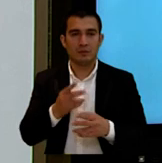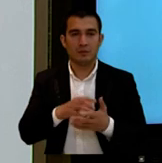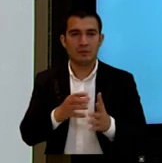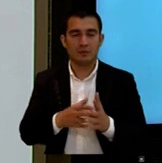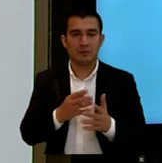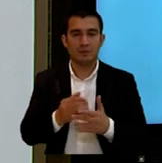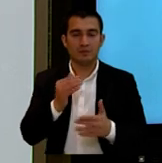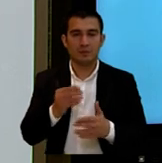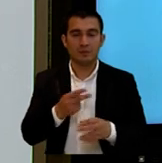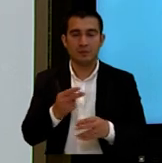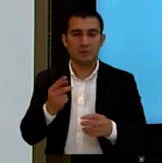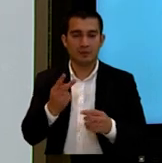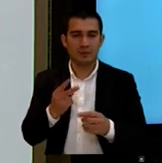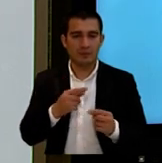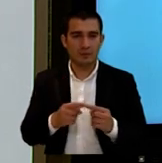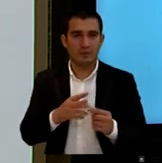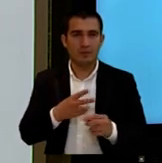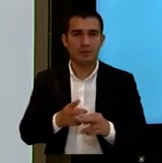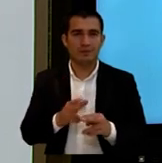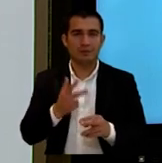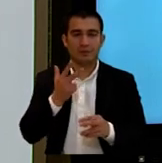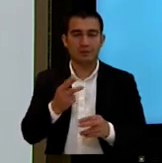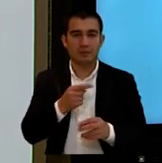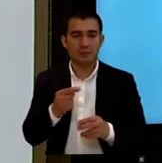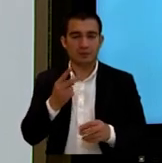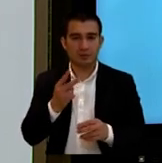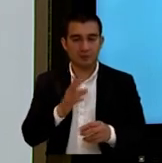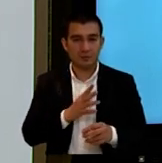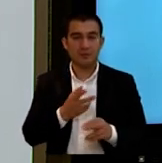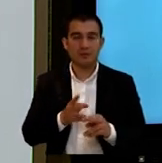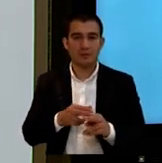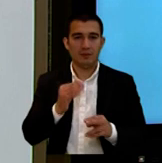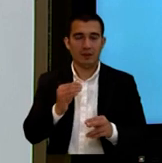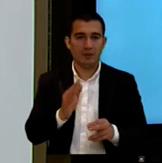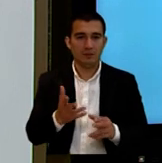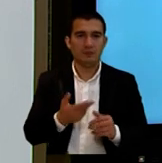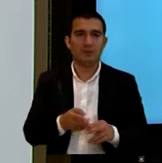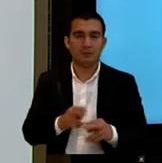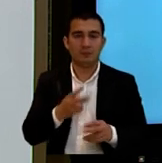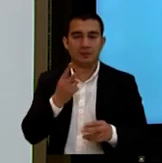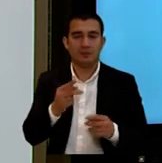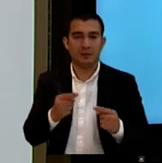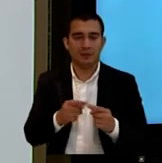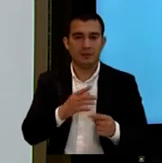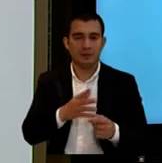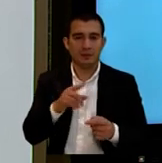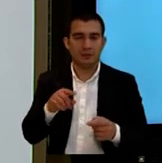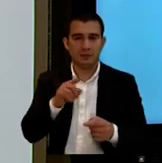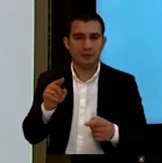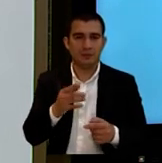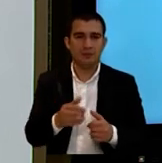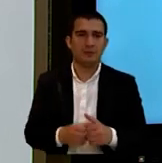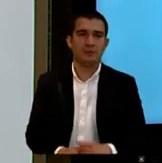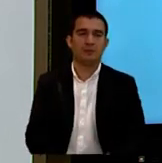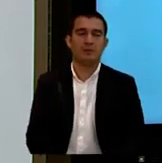ni topsak 2 ga teng. 3 dan 1 ni ayirganimizda 2. Tangens fi demak ildiz osti 2 ga teng ekan.